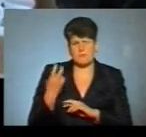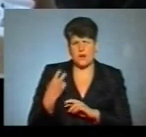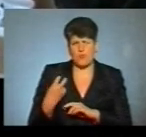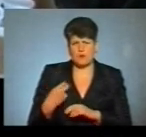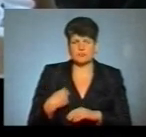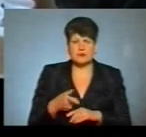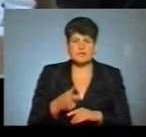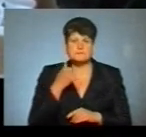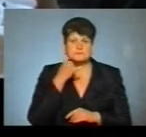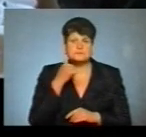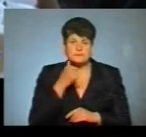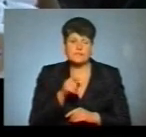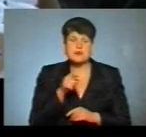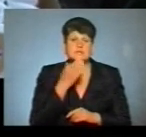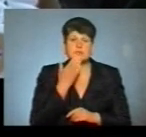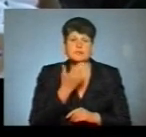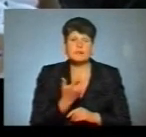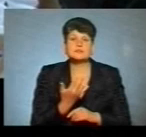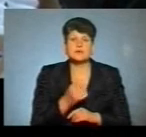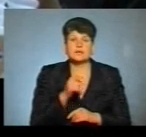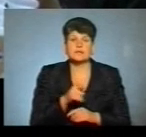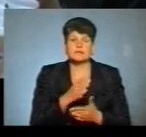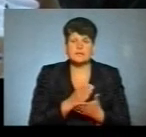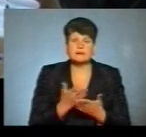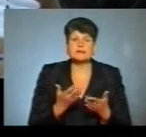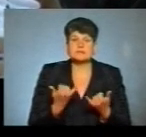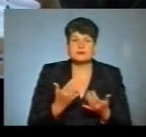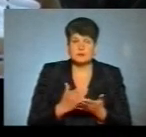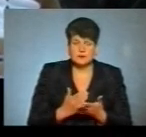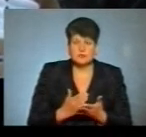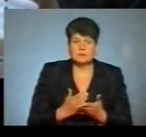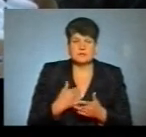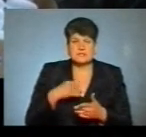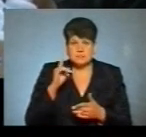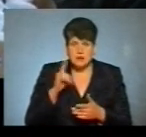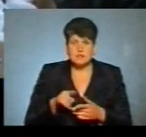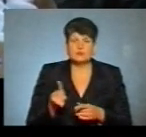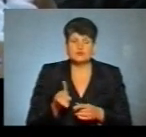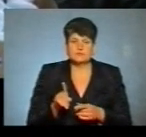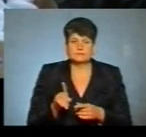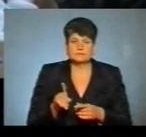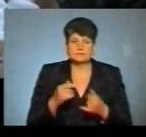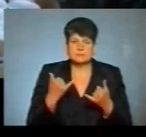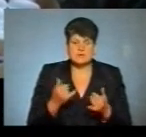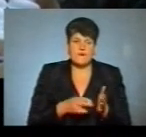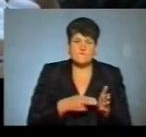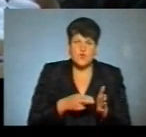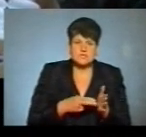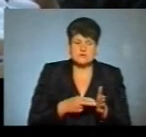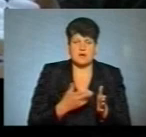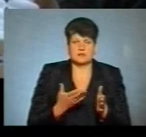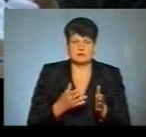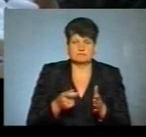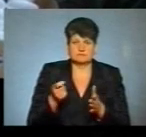І я до нього зателефонувала, запитала, скільки їх є і де вони зараз знаходяться, тому що ми знаємо, що зараз вокзали і